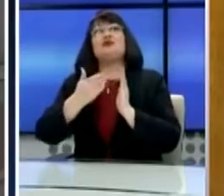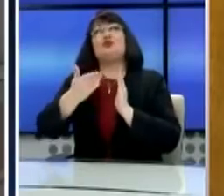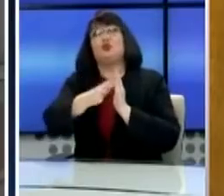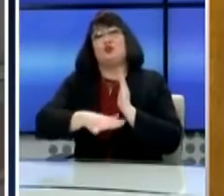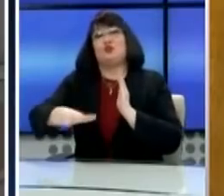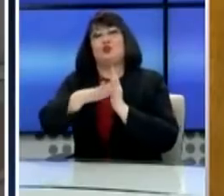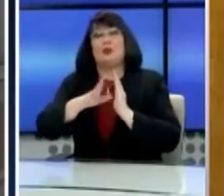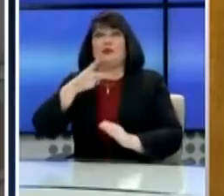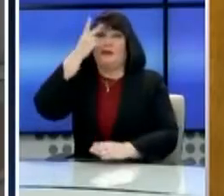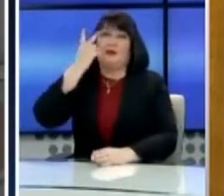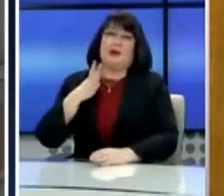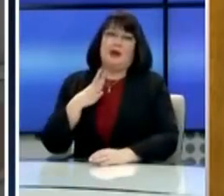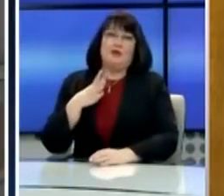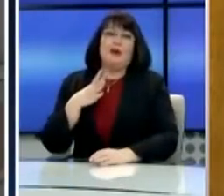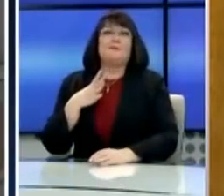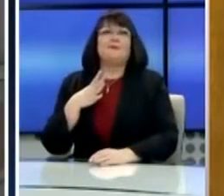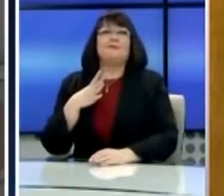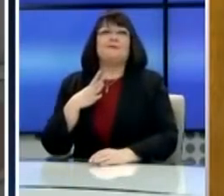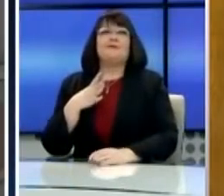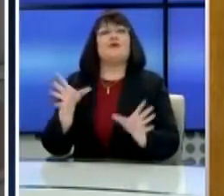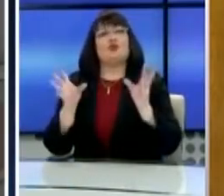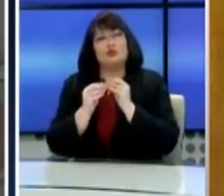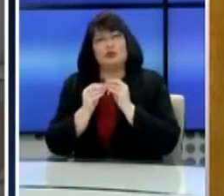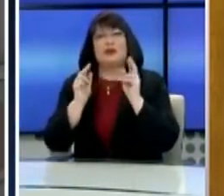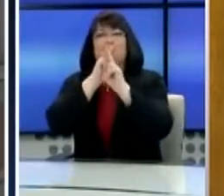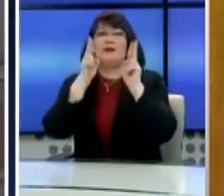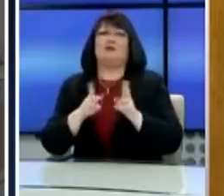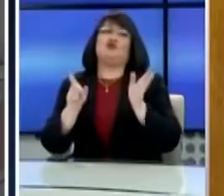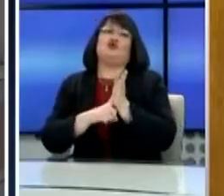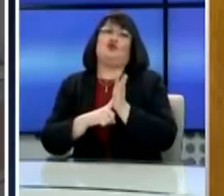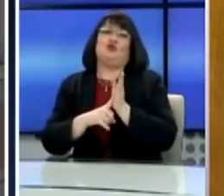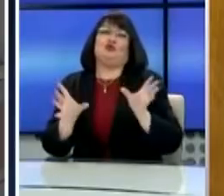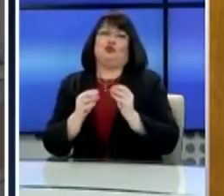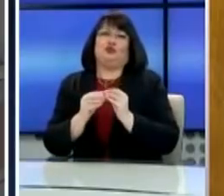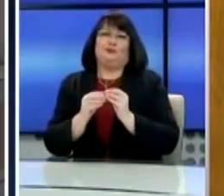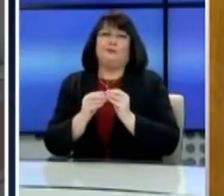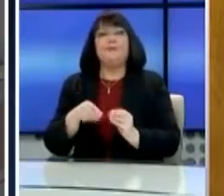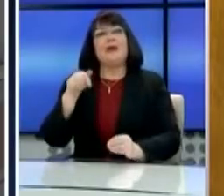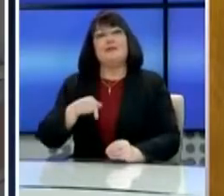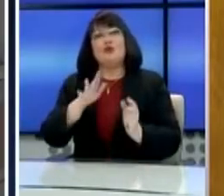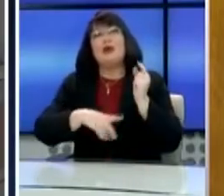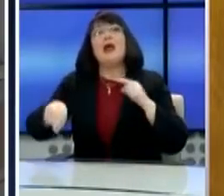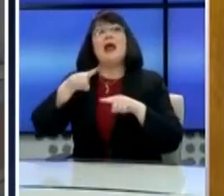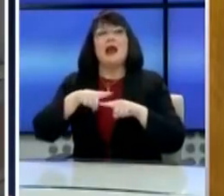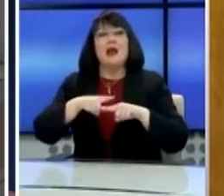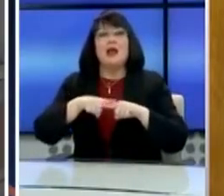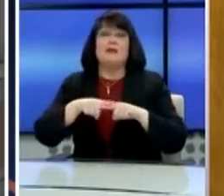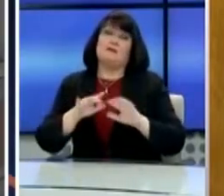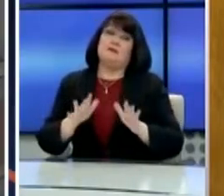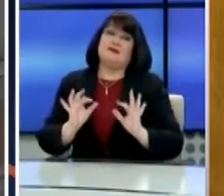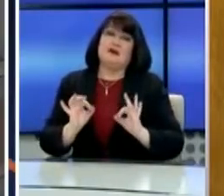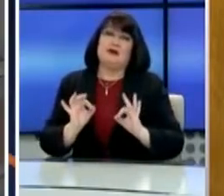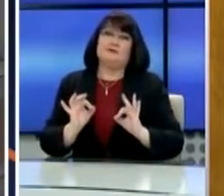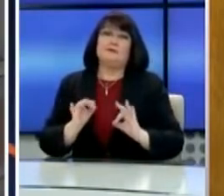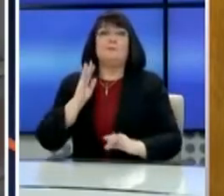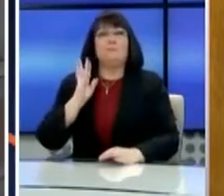σαφές μήνυμα, καθώς, όπως είπε, με αυτό το σχέδιο νόμου, αυτό το σχέδιο νόμου είναι ένα μήνυμα απέναντι σε όσους προσπαθούν